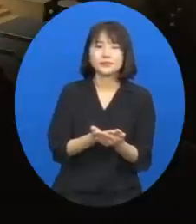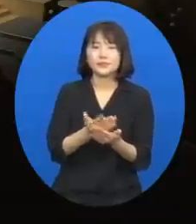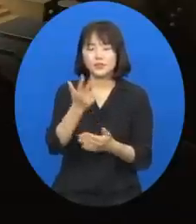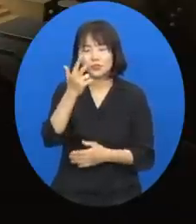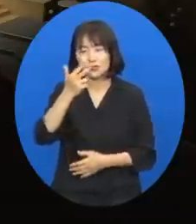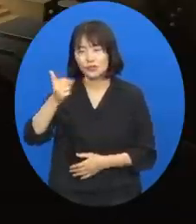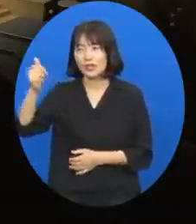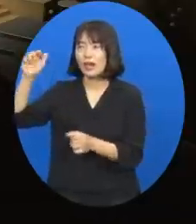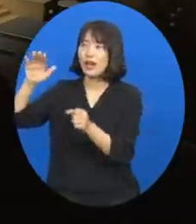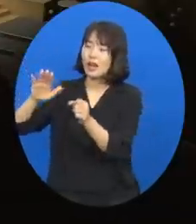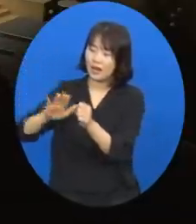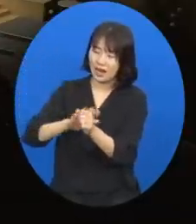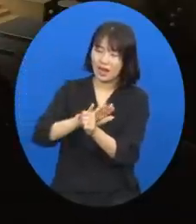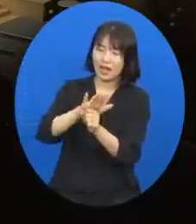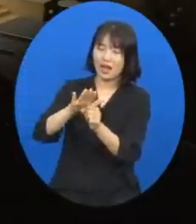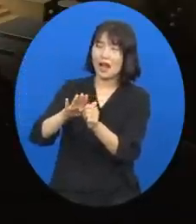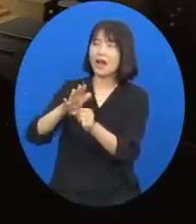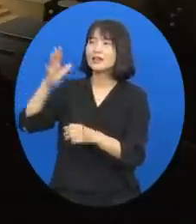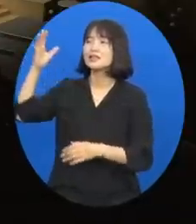침이 sr